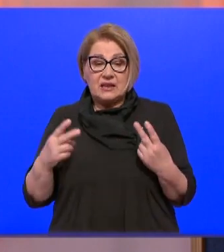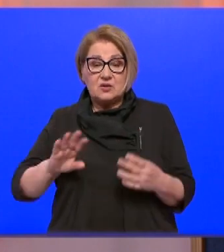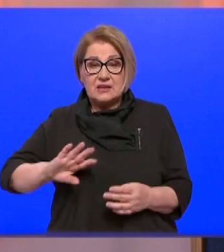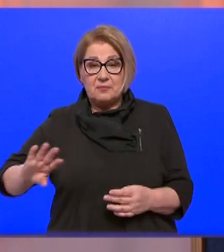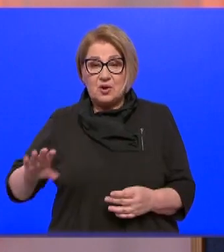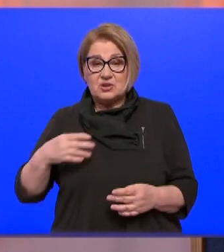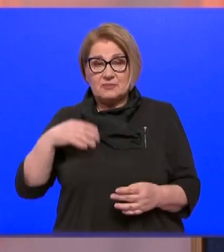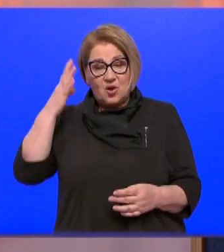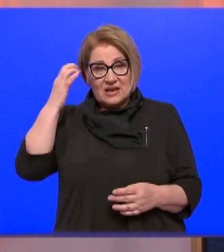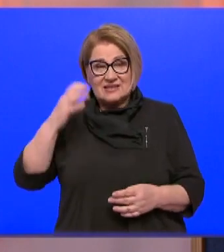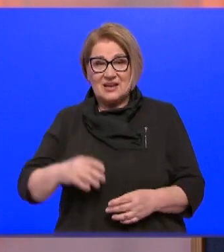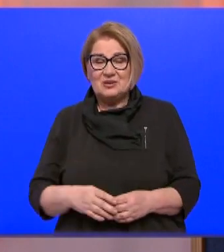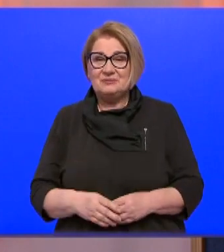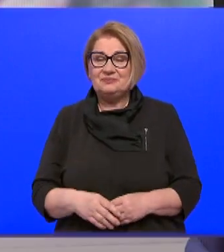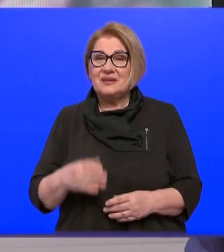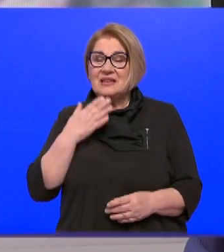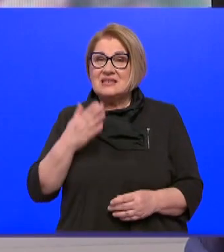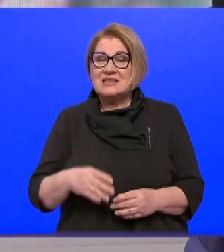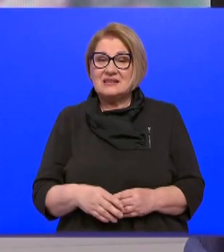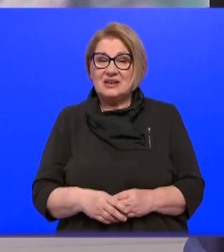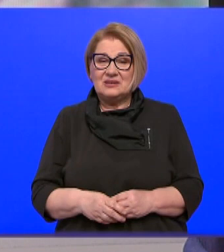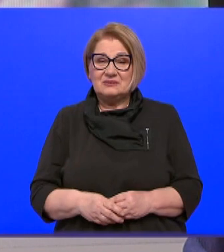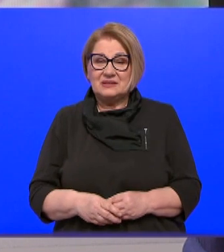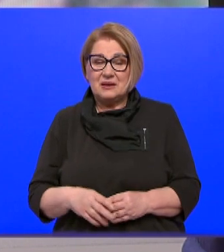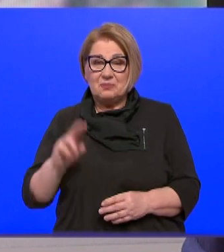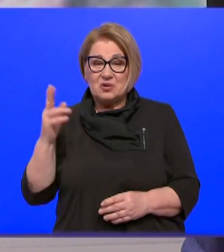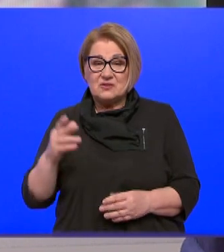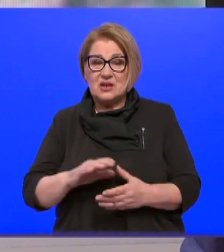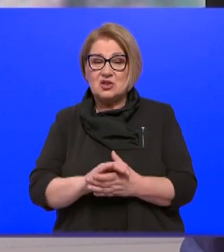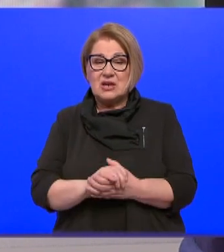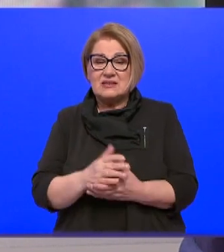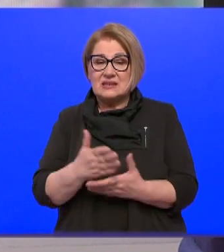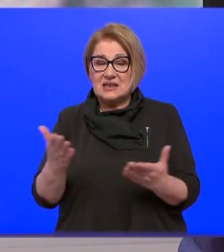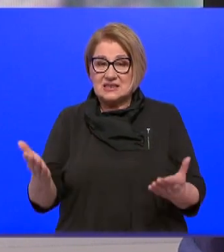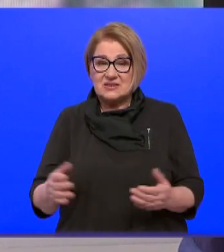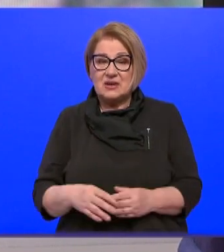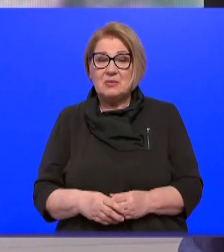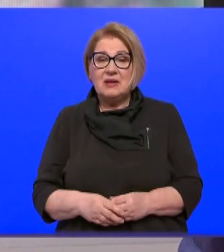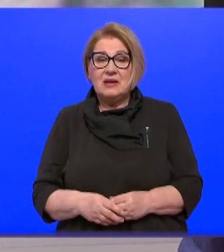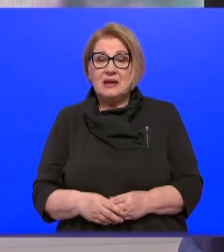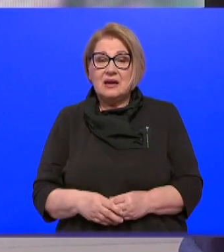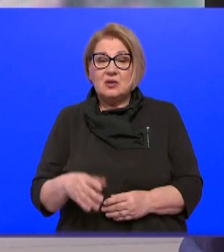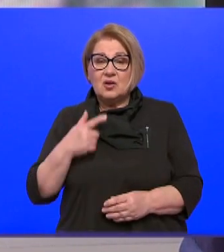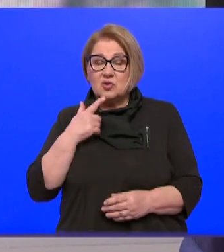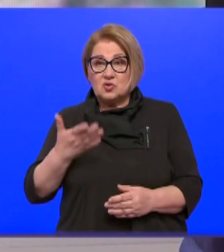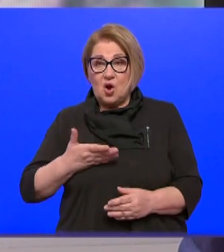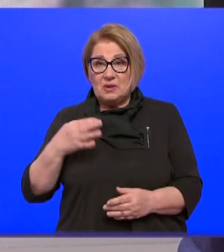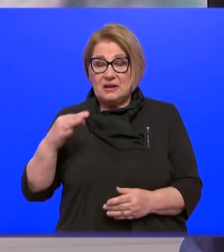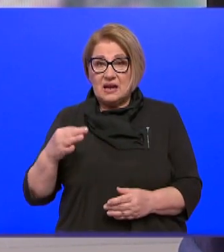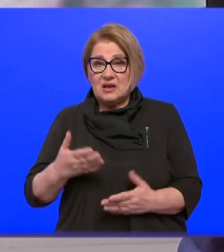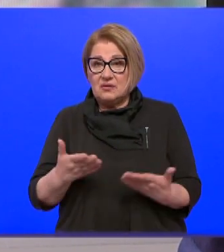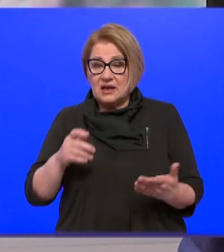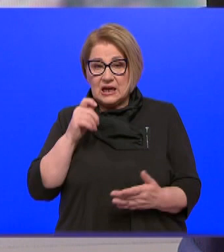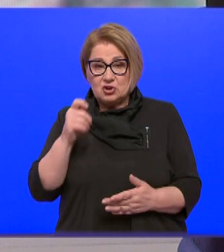pogotovo na selu. Izvolite. Hvala vam lijepo na pozivu i čestitke naravno svim nagrađenima. Velika je